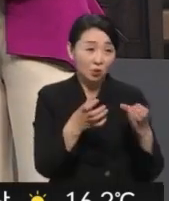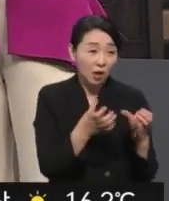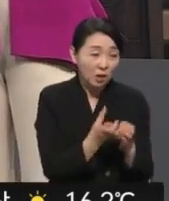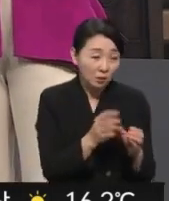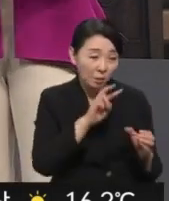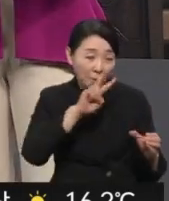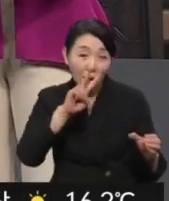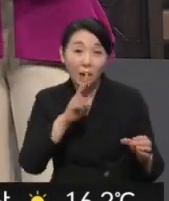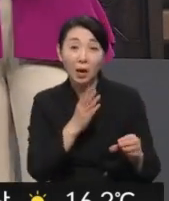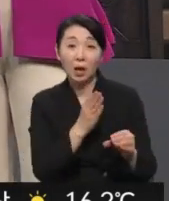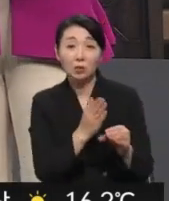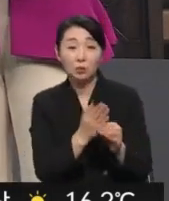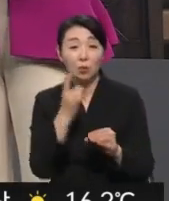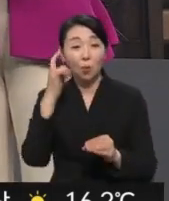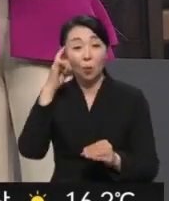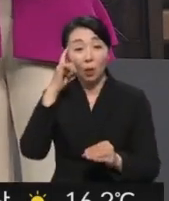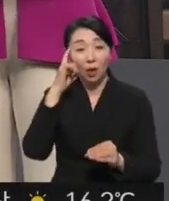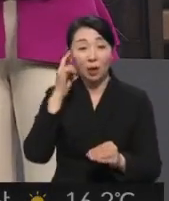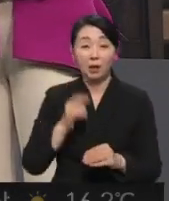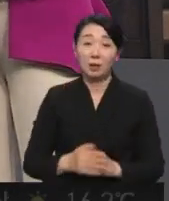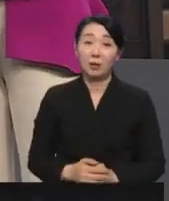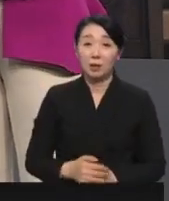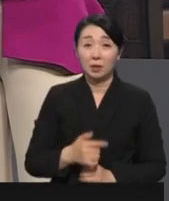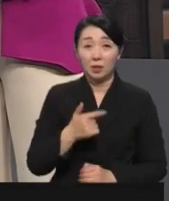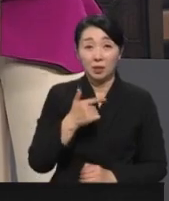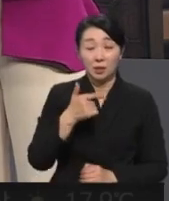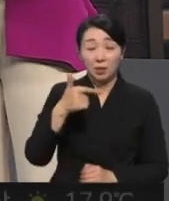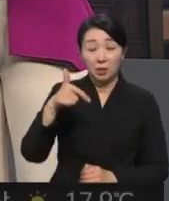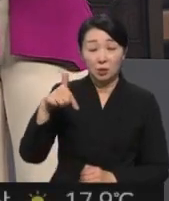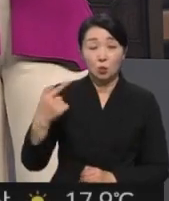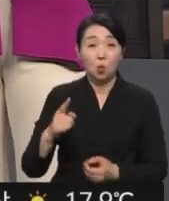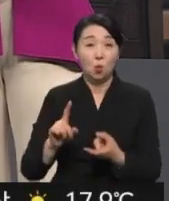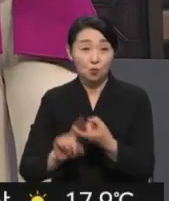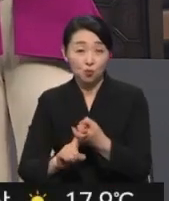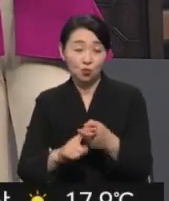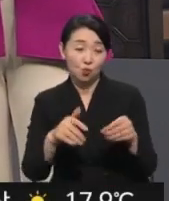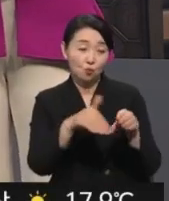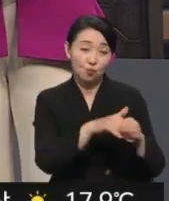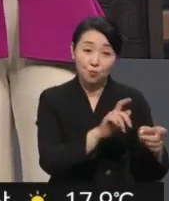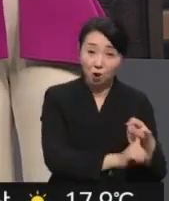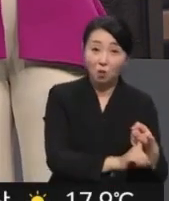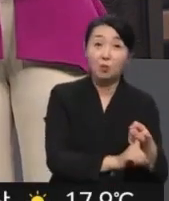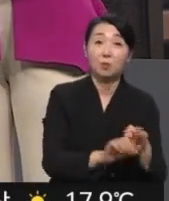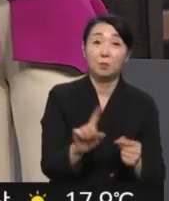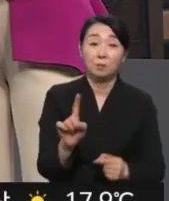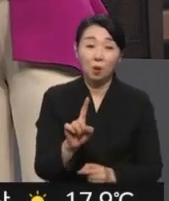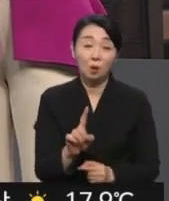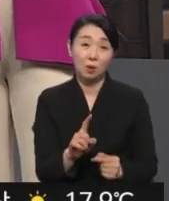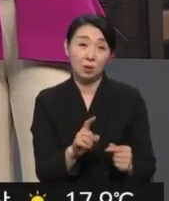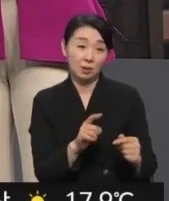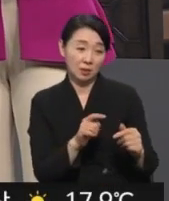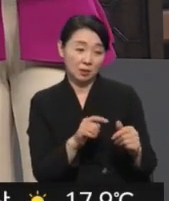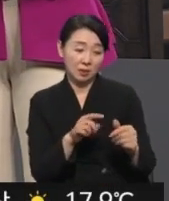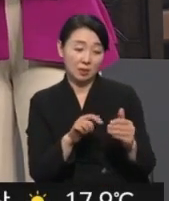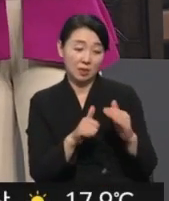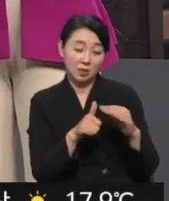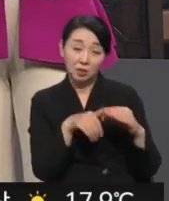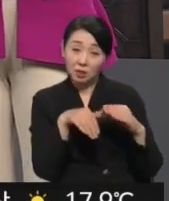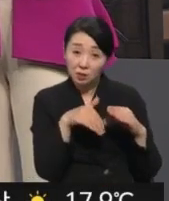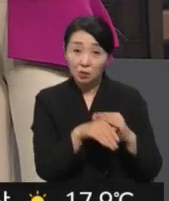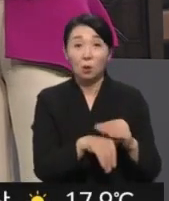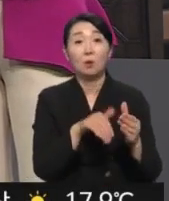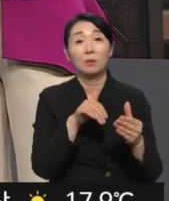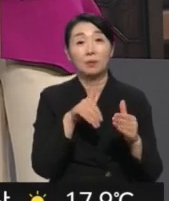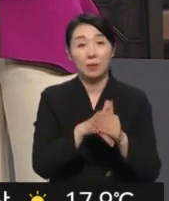상태죠. 친노, 친문으로 불렸던 이 전재수 의원, 이 대표가 대선 직후에 지방선거 출마 전에 2억 원